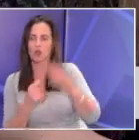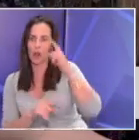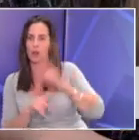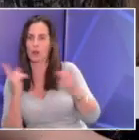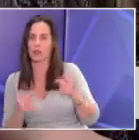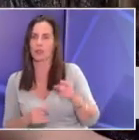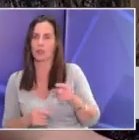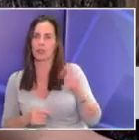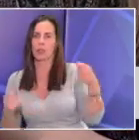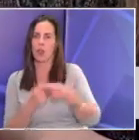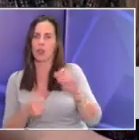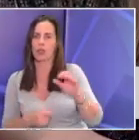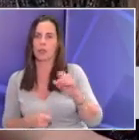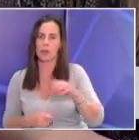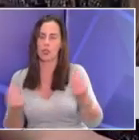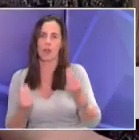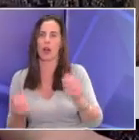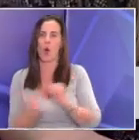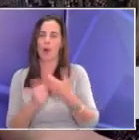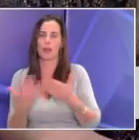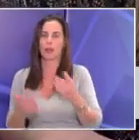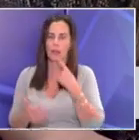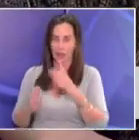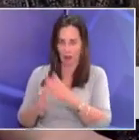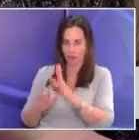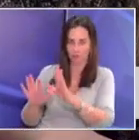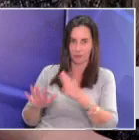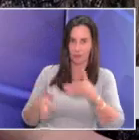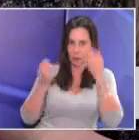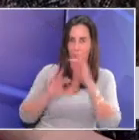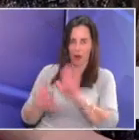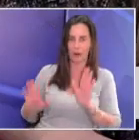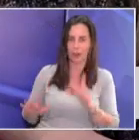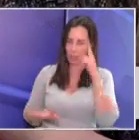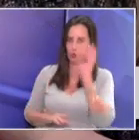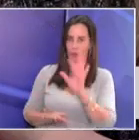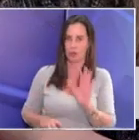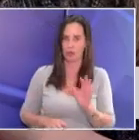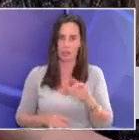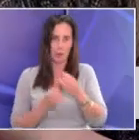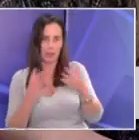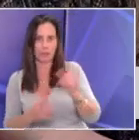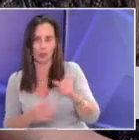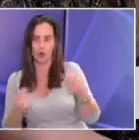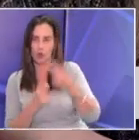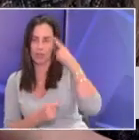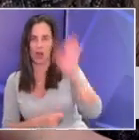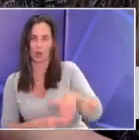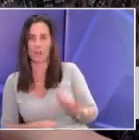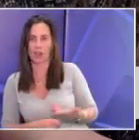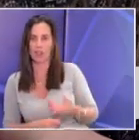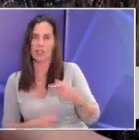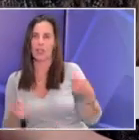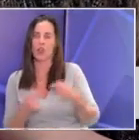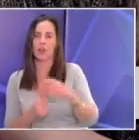מעולה... רגע, רגע, אבל נתתי לך, תני לי. אני נתתי לך, תני לי, אני מאוד מכבדת את הדעות שלך, באמת. לא, זה מקסים, אבל זה לא עניין של דעות אפילו.